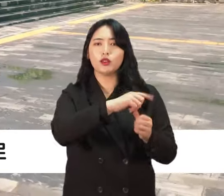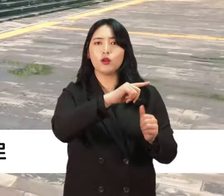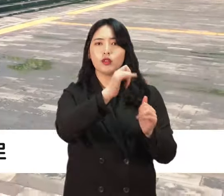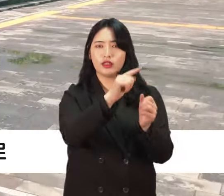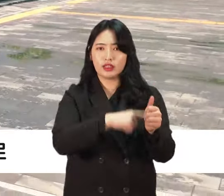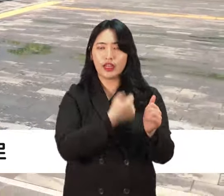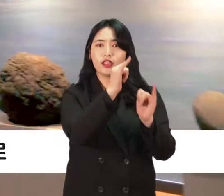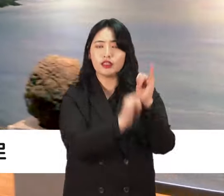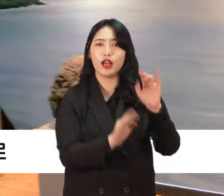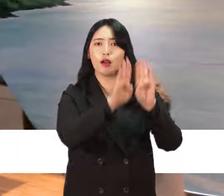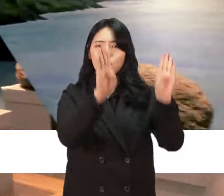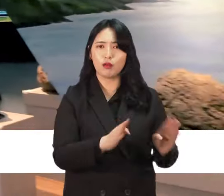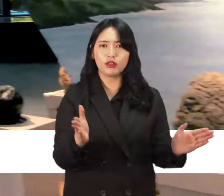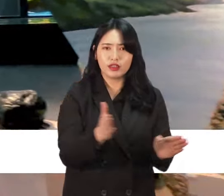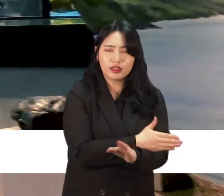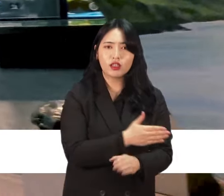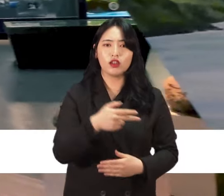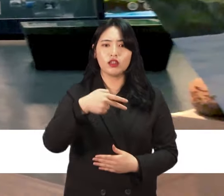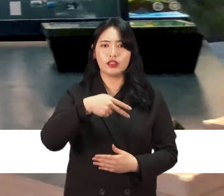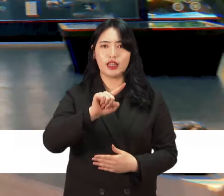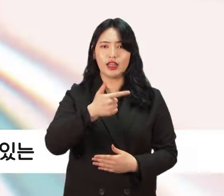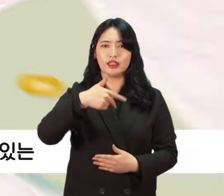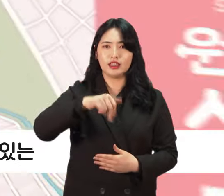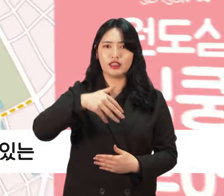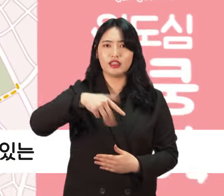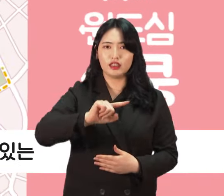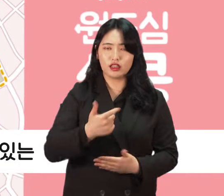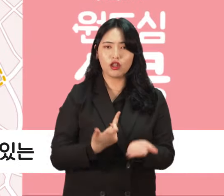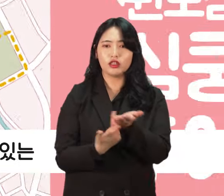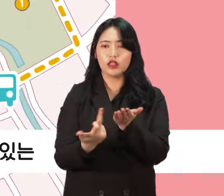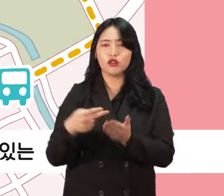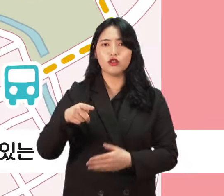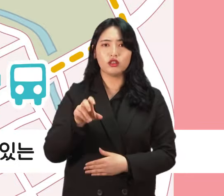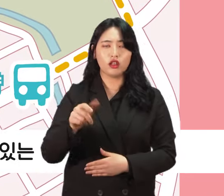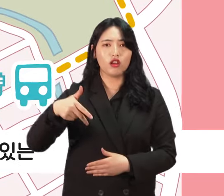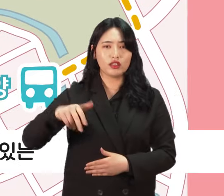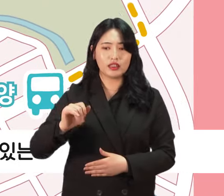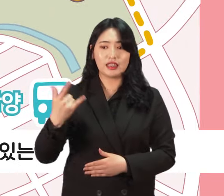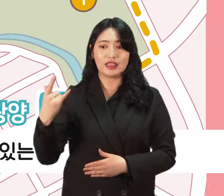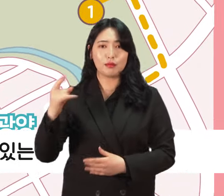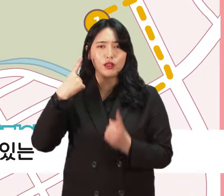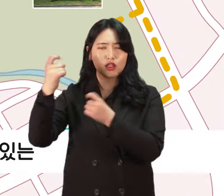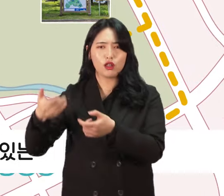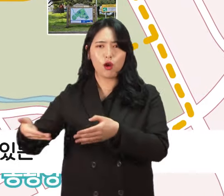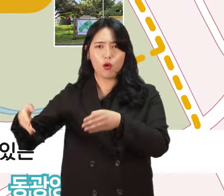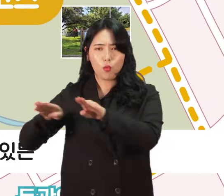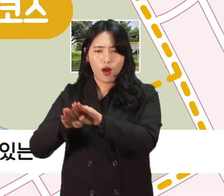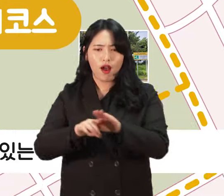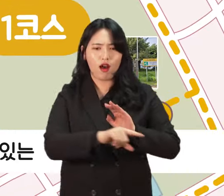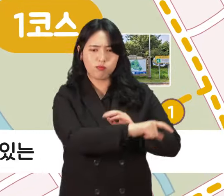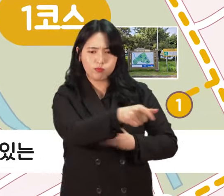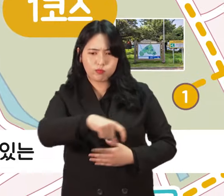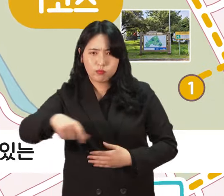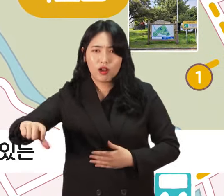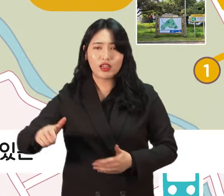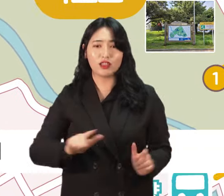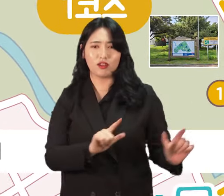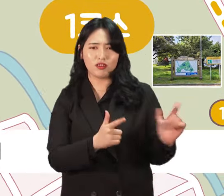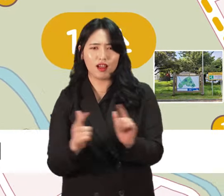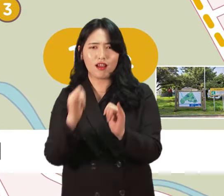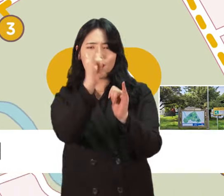박물관을 시작으로 상지 철에 따라 제주 성지 김만덕 기념관 등을 있는 코스 내에